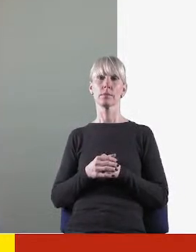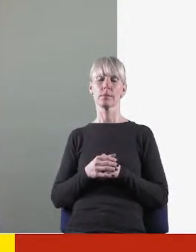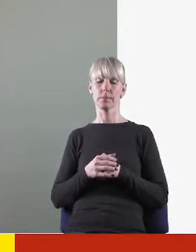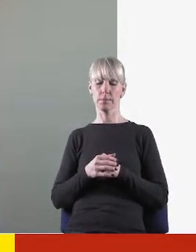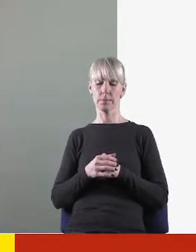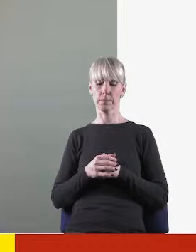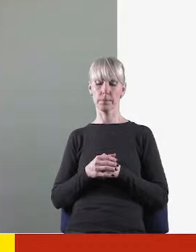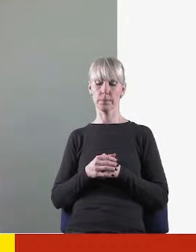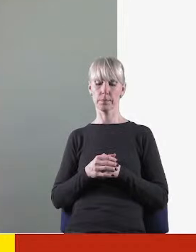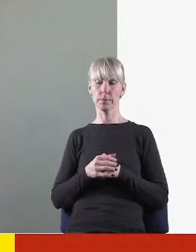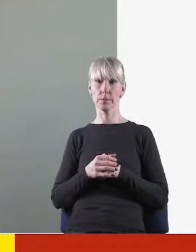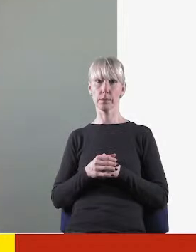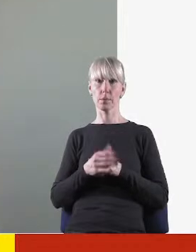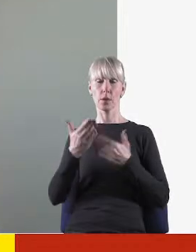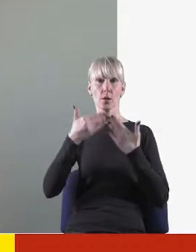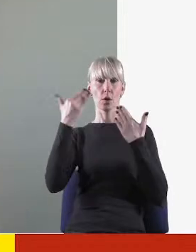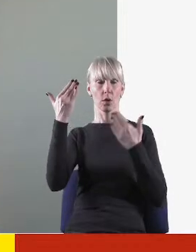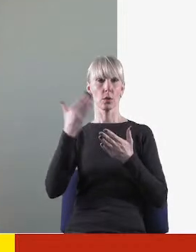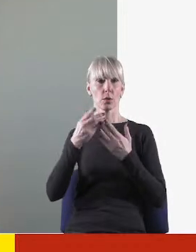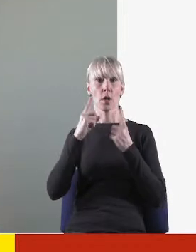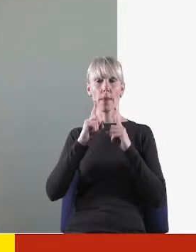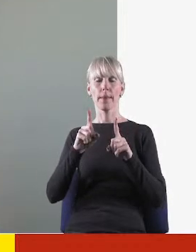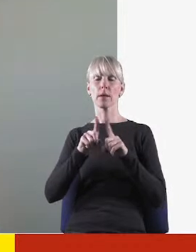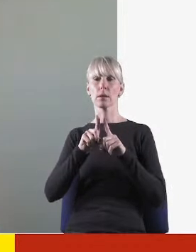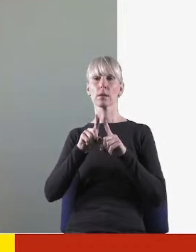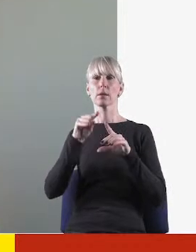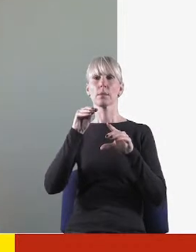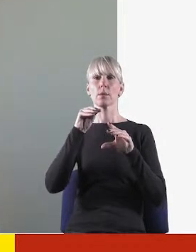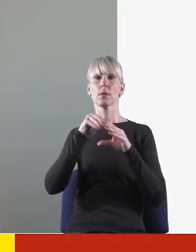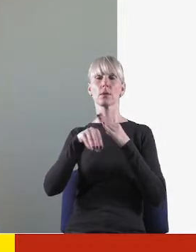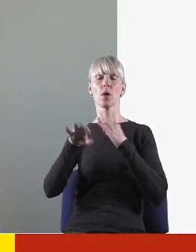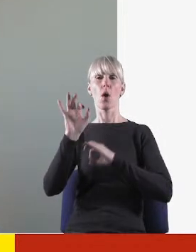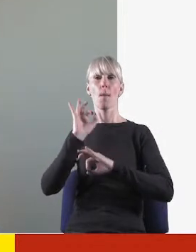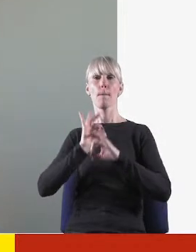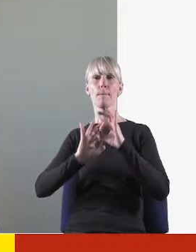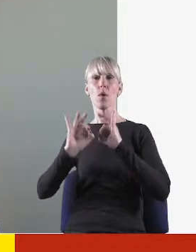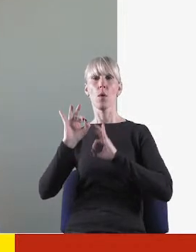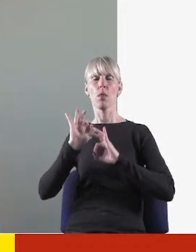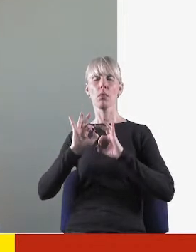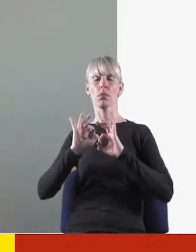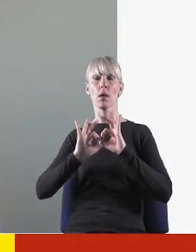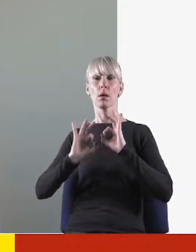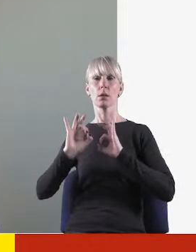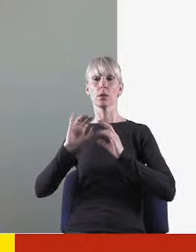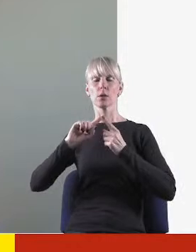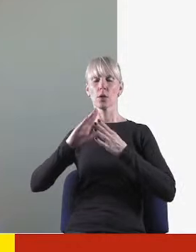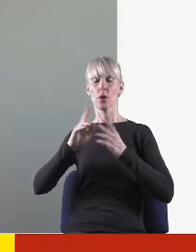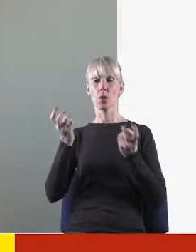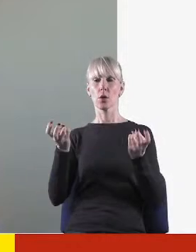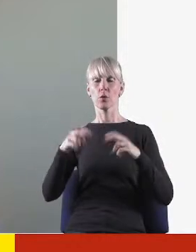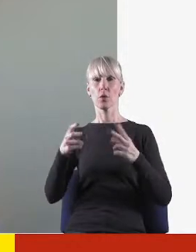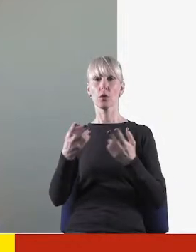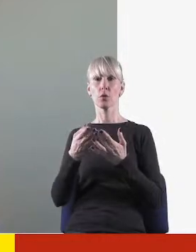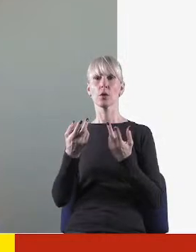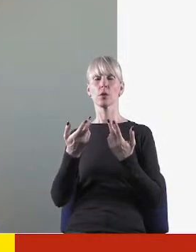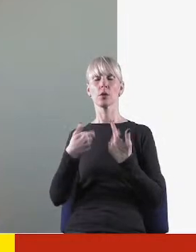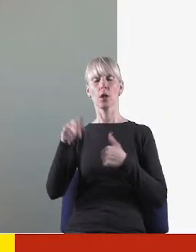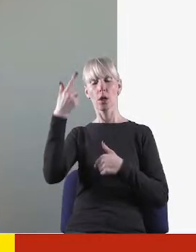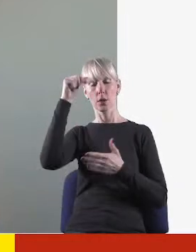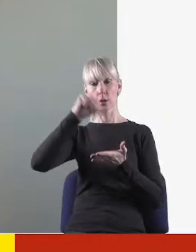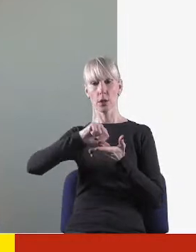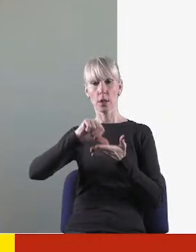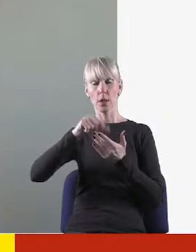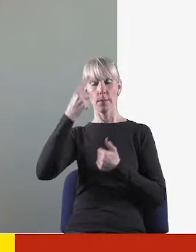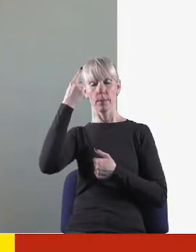a w szczególności poprzez właśnie modernizację bądź utworzenie Centrum Rehabilitacji i Psychoterapii Dzieci